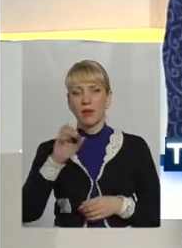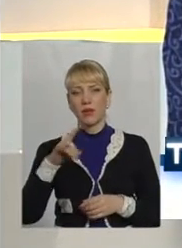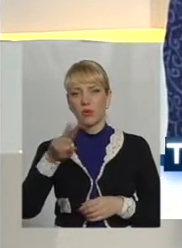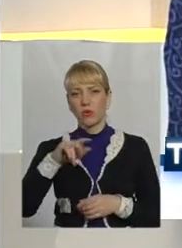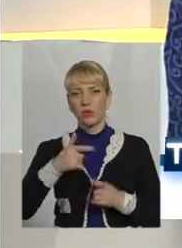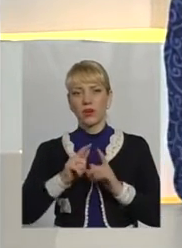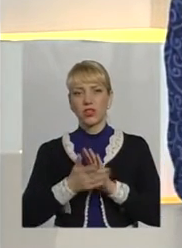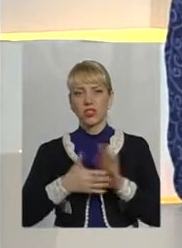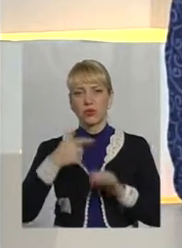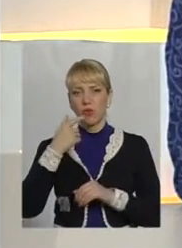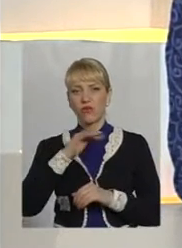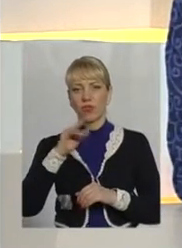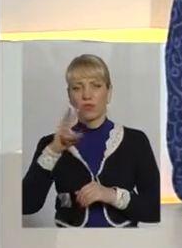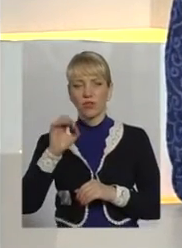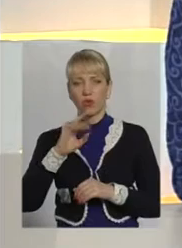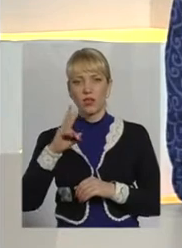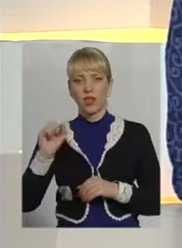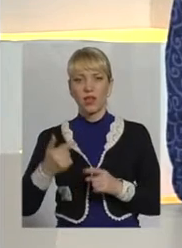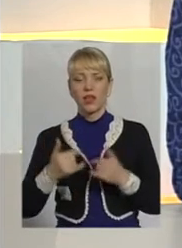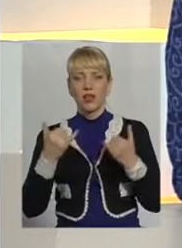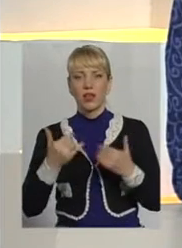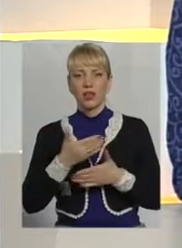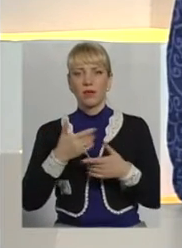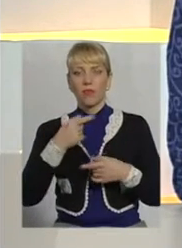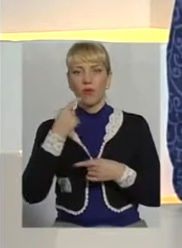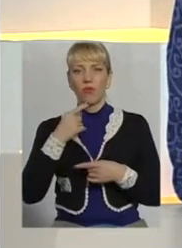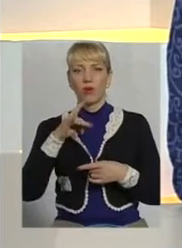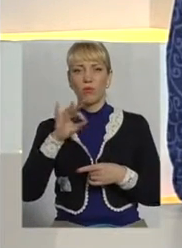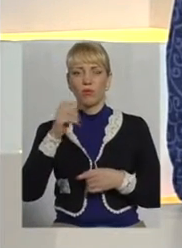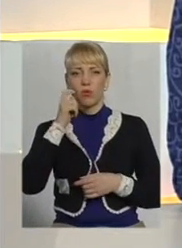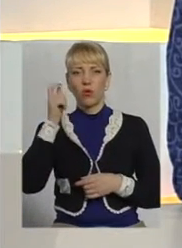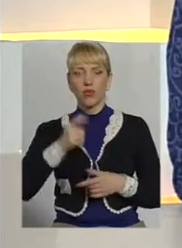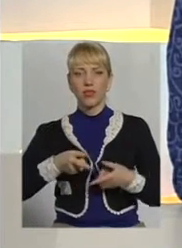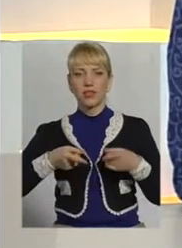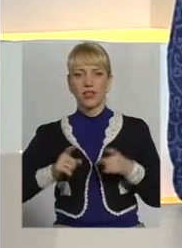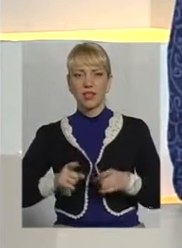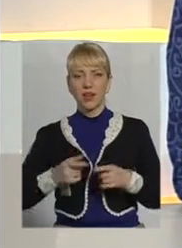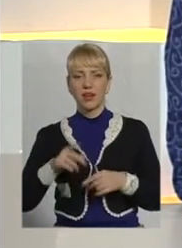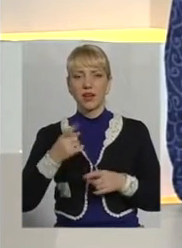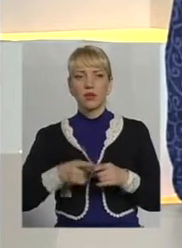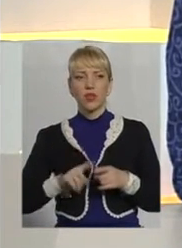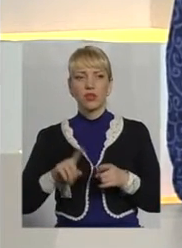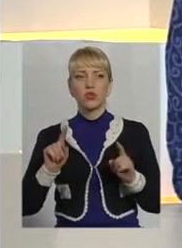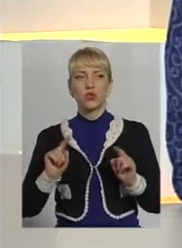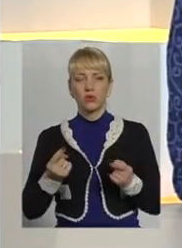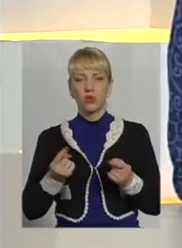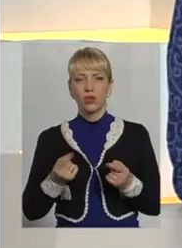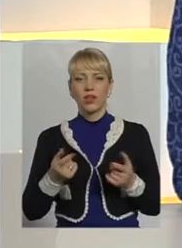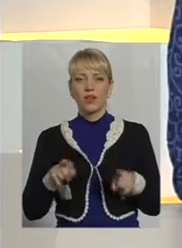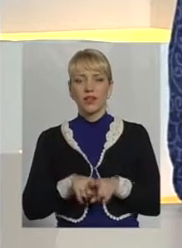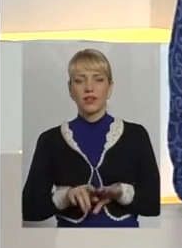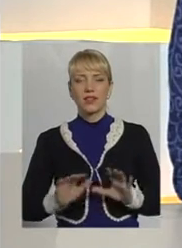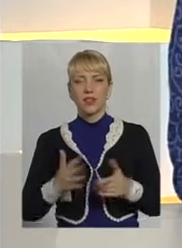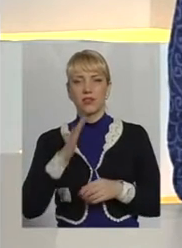на жестову мову Оксани Фіновської. І нині ми говоримо про українські реалії і те, чому так сталося